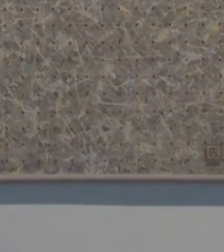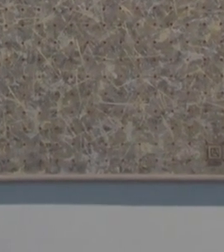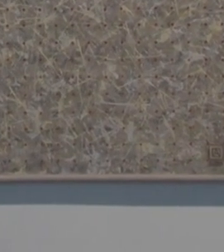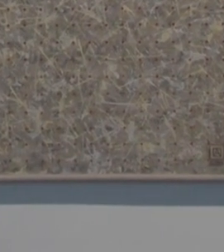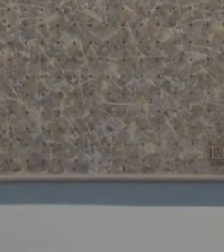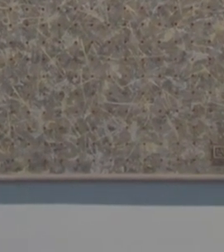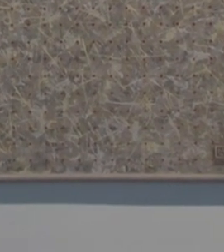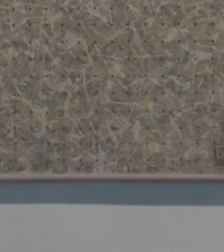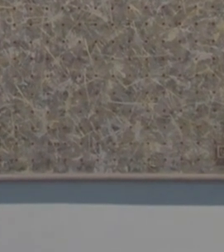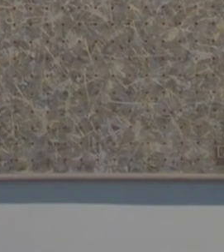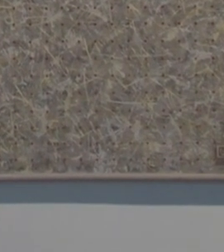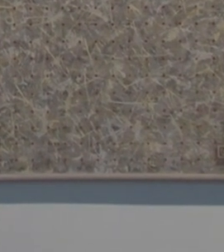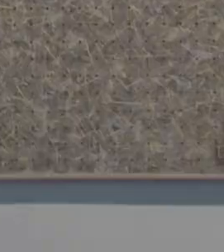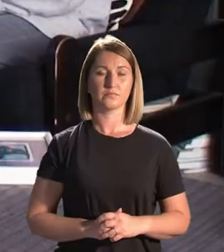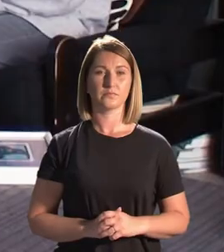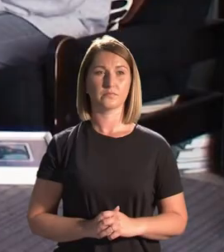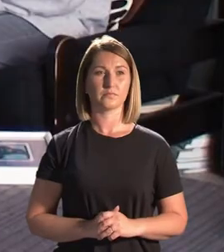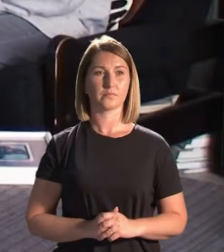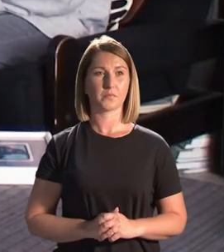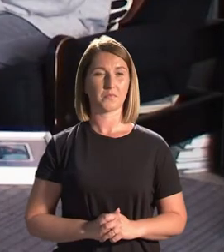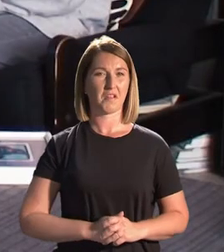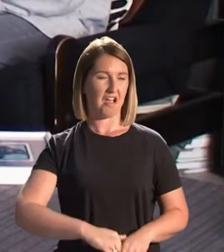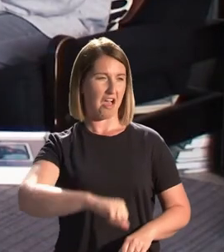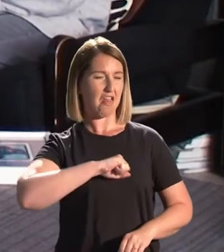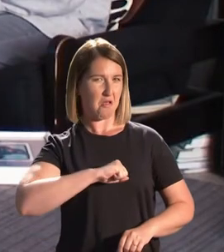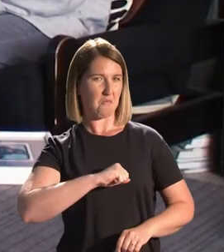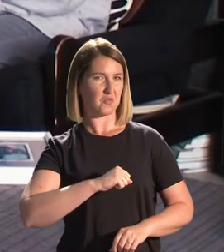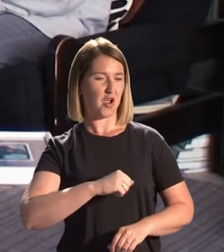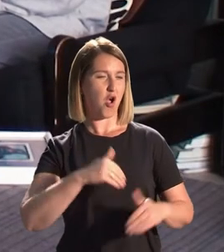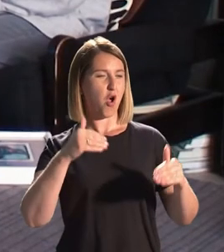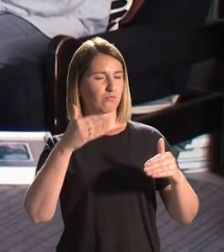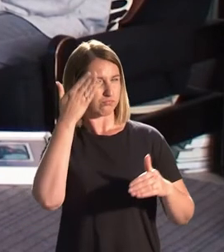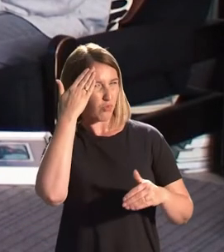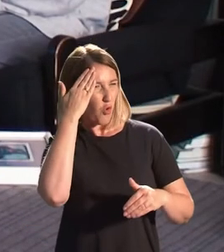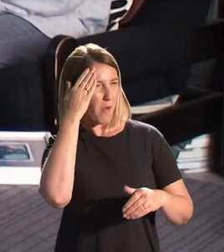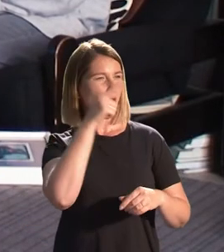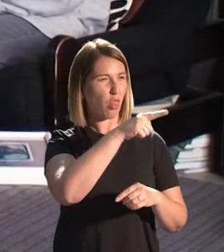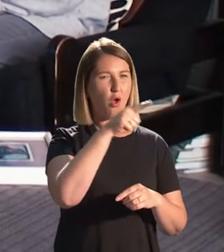Małgorzata Dobrzyniecka-Kojder. Fajnie być takim wszechstronnym człowiekiem, co?